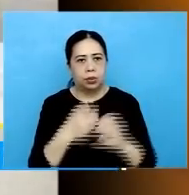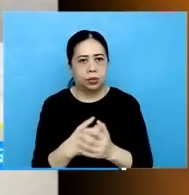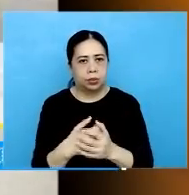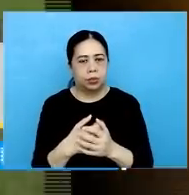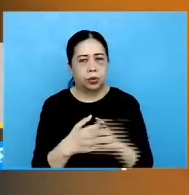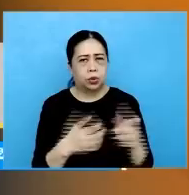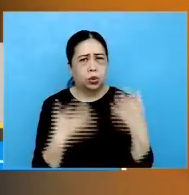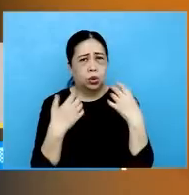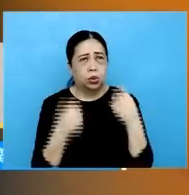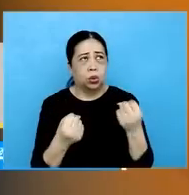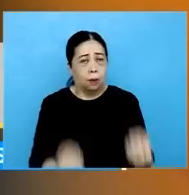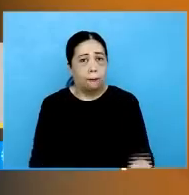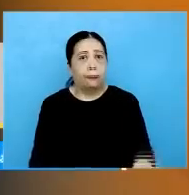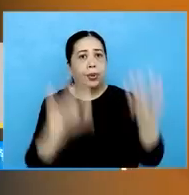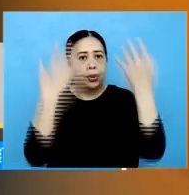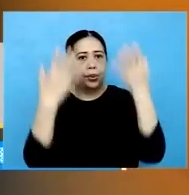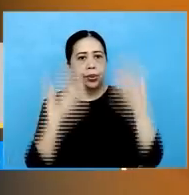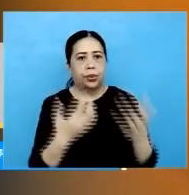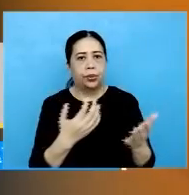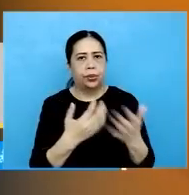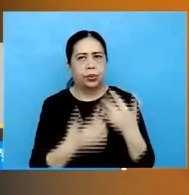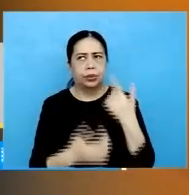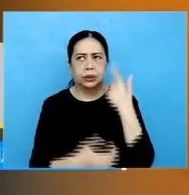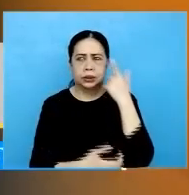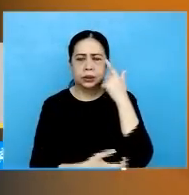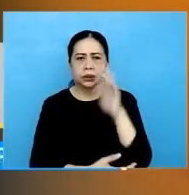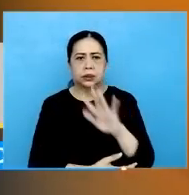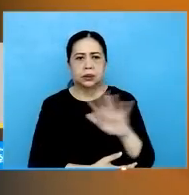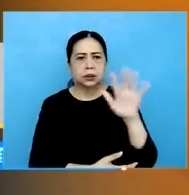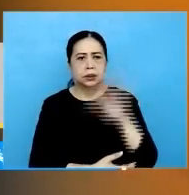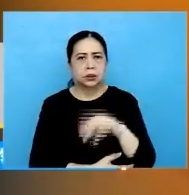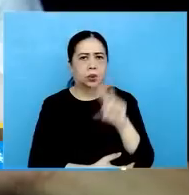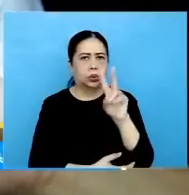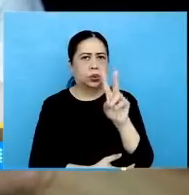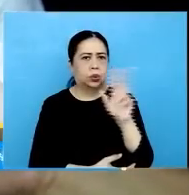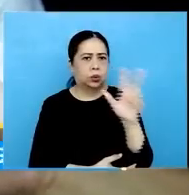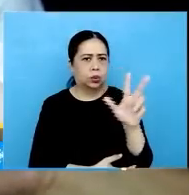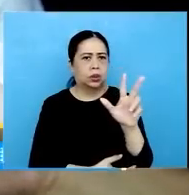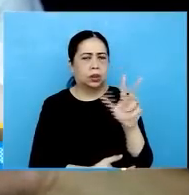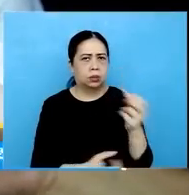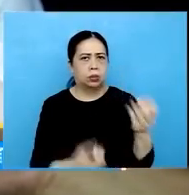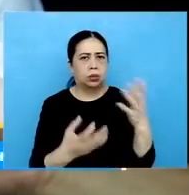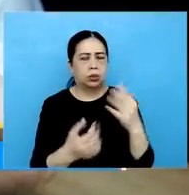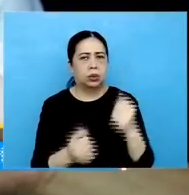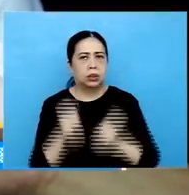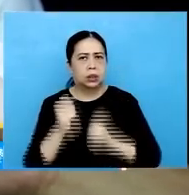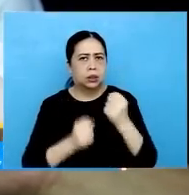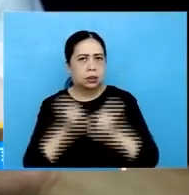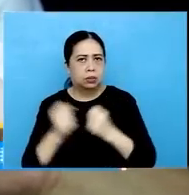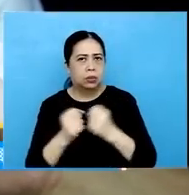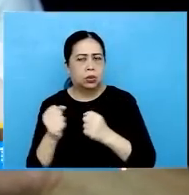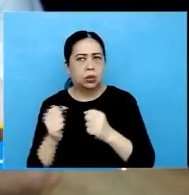malakas na pagsabog, alos kung hindi ako nagkakamali, mga dalawa, tatlo. Nakatakbo po yung mga